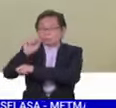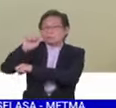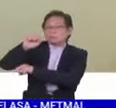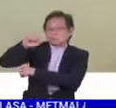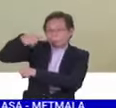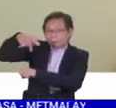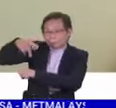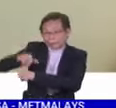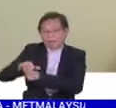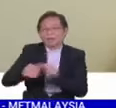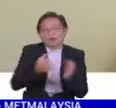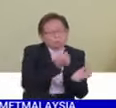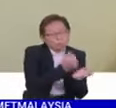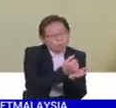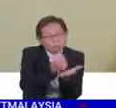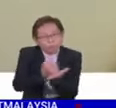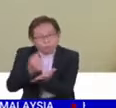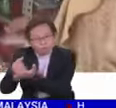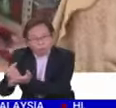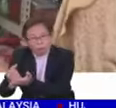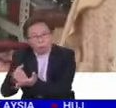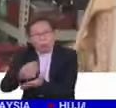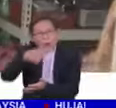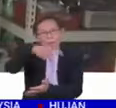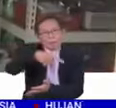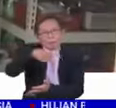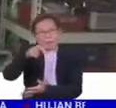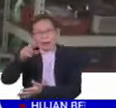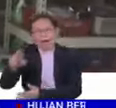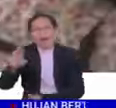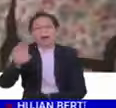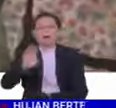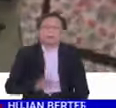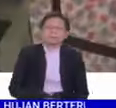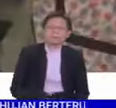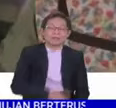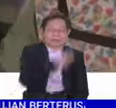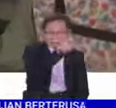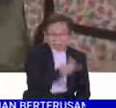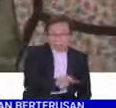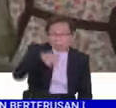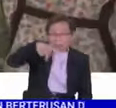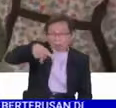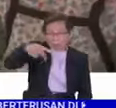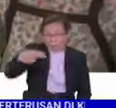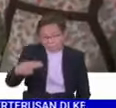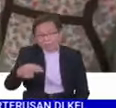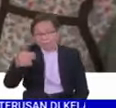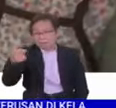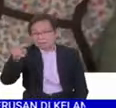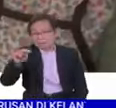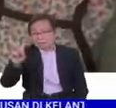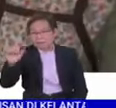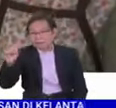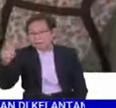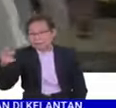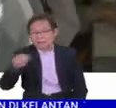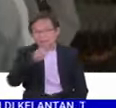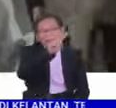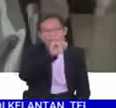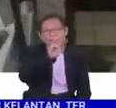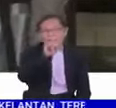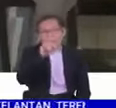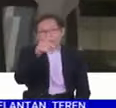Sani menyantuni penduduk di PPR Lintas Sibuga. Manakala calon Pakatan Harapan Sandakan Vivian Wong Shee